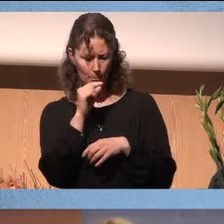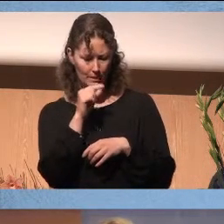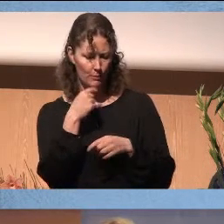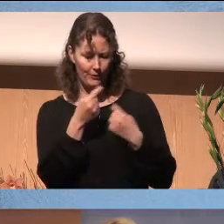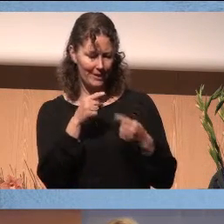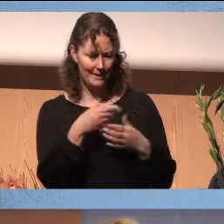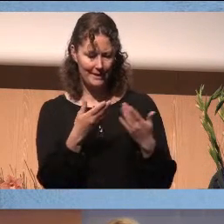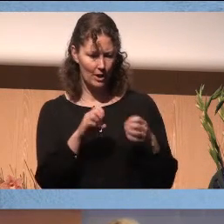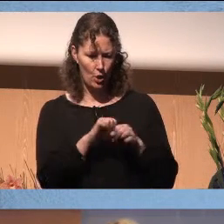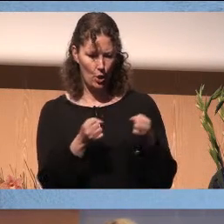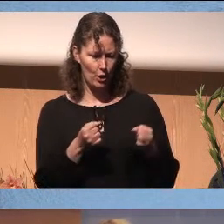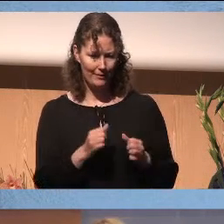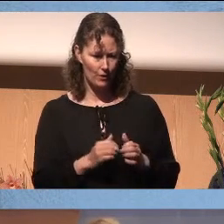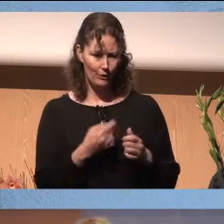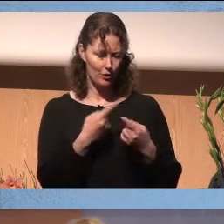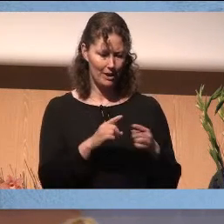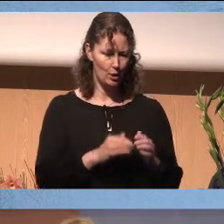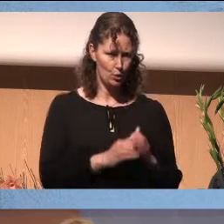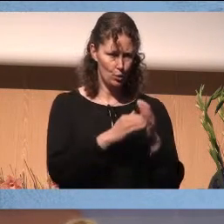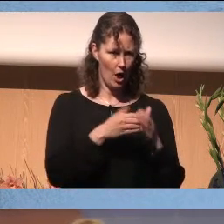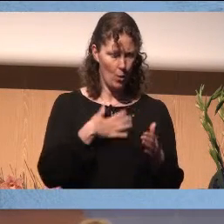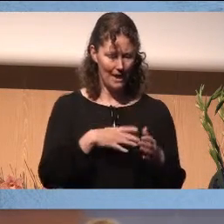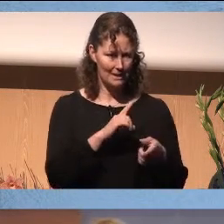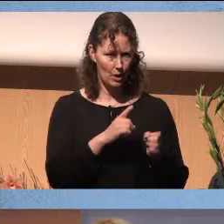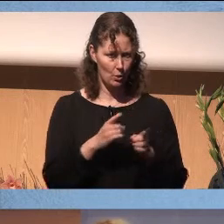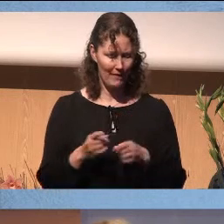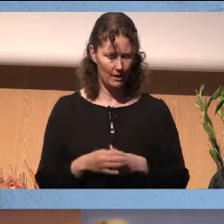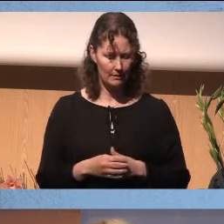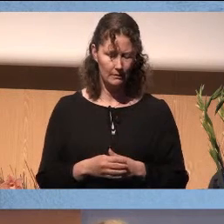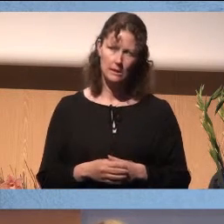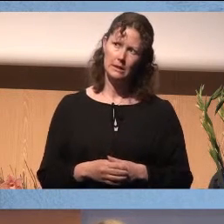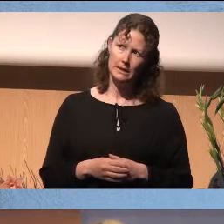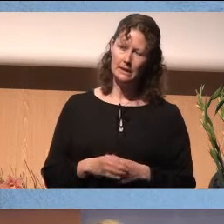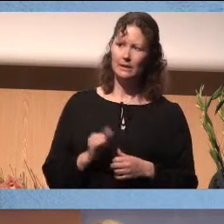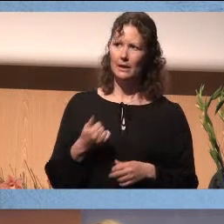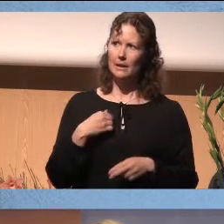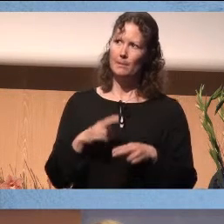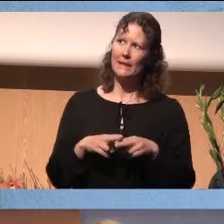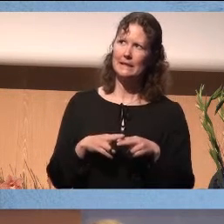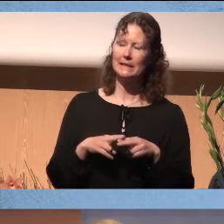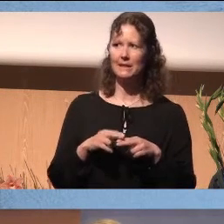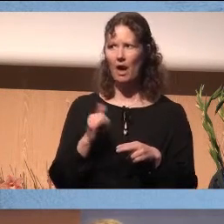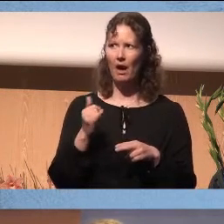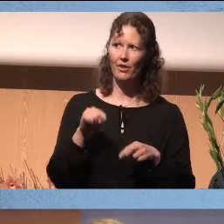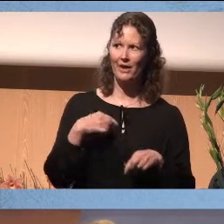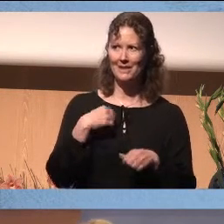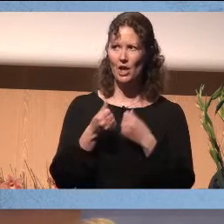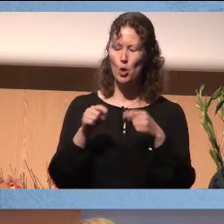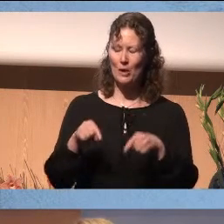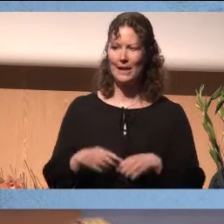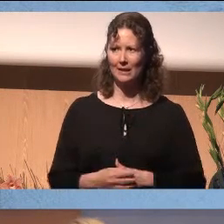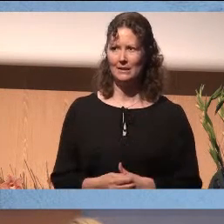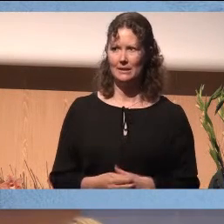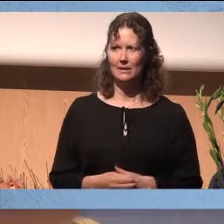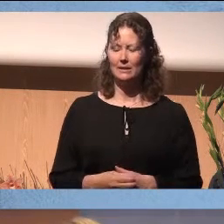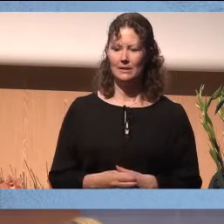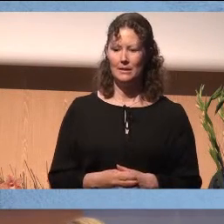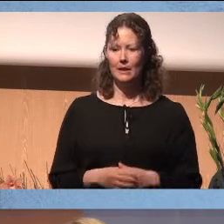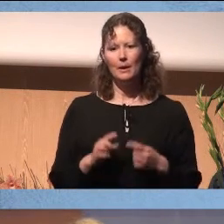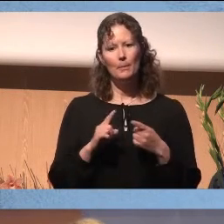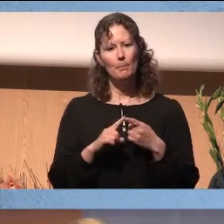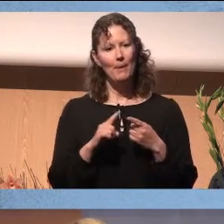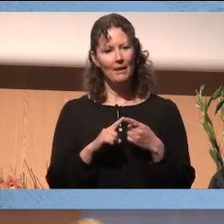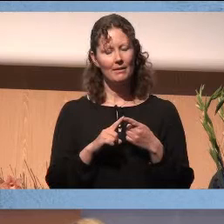ikke ødelegger for sosial ulikhet I helse og sånn. Og jeg merker jeg blir sånn, ja da, jeg skal gjøre det.